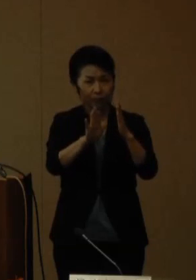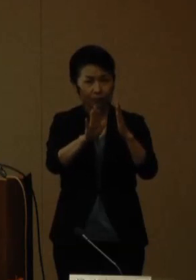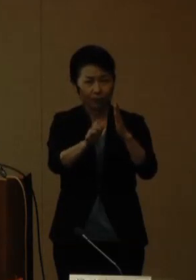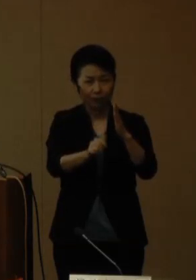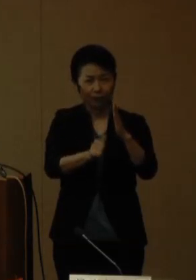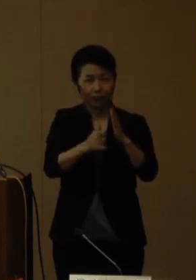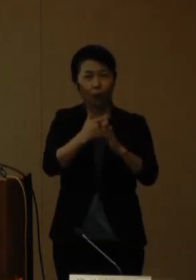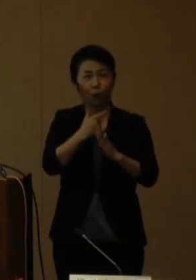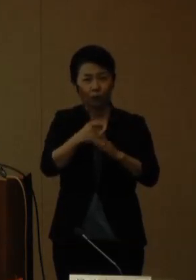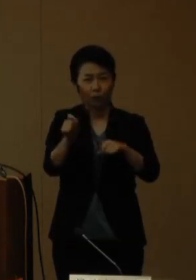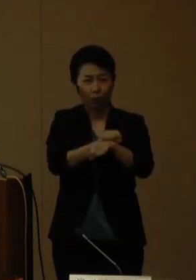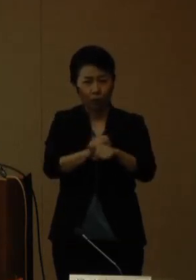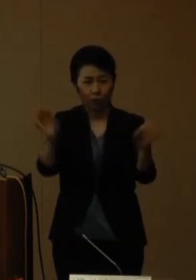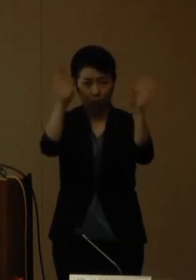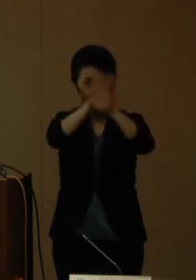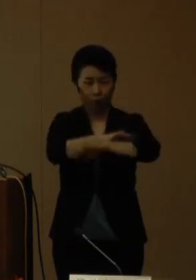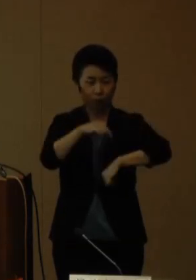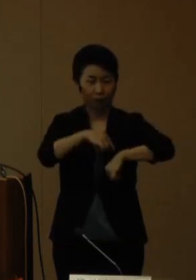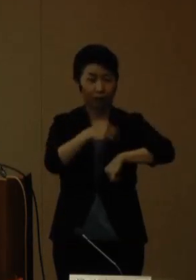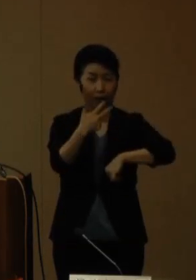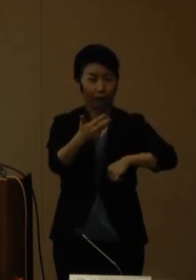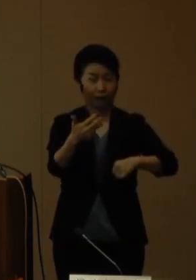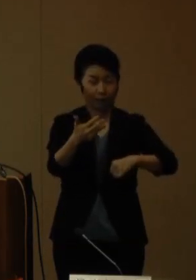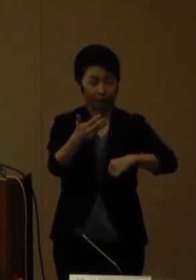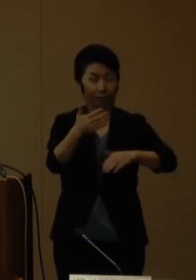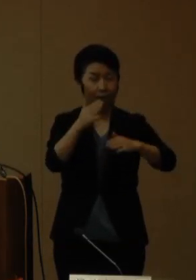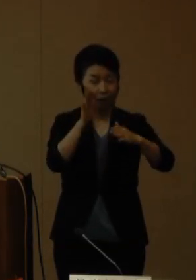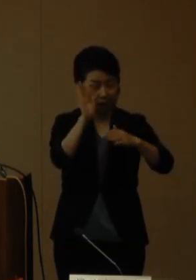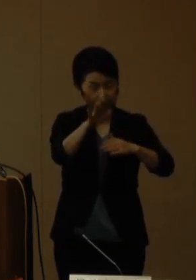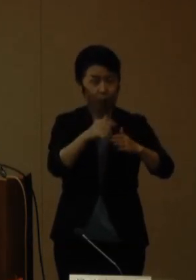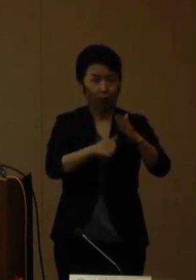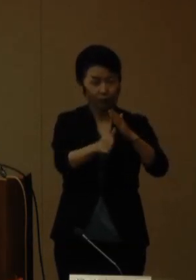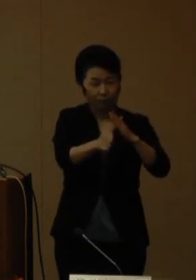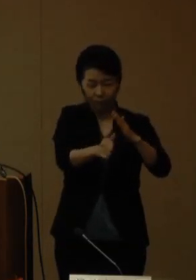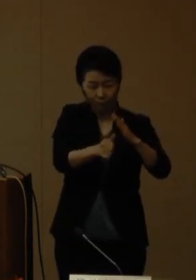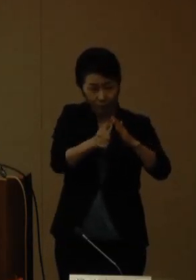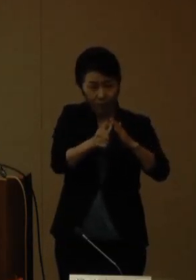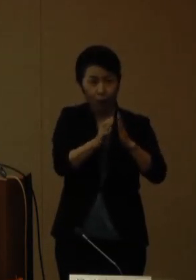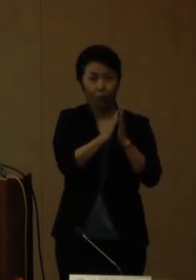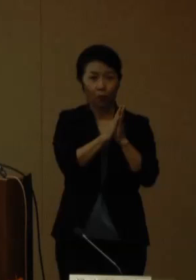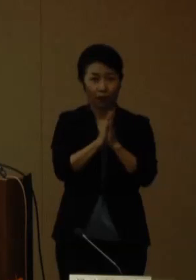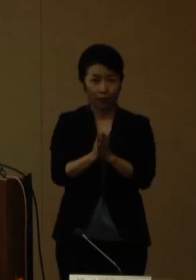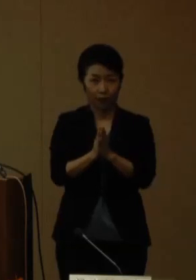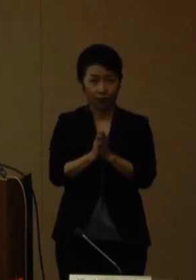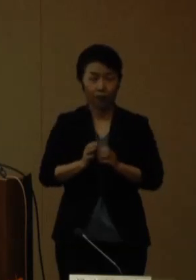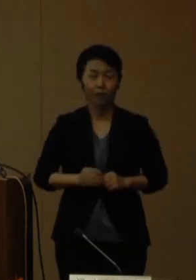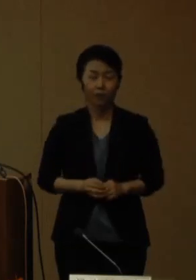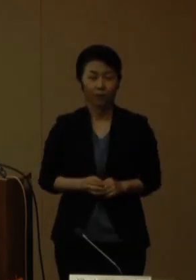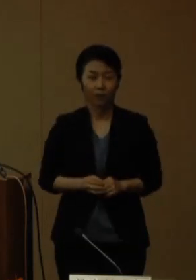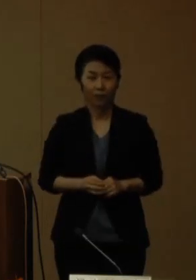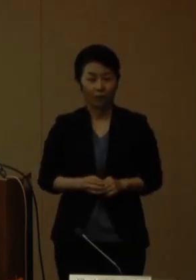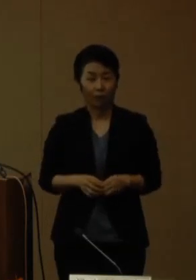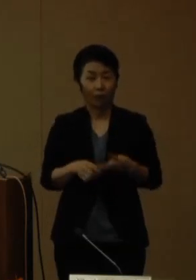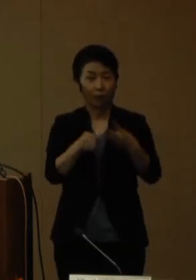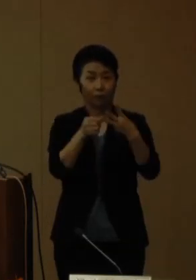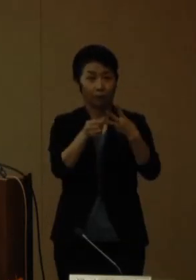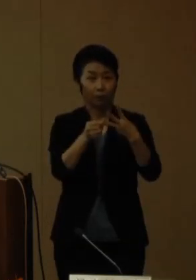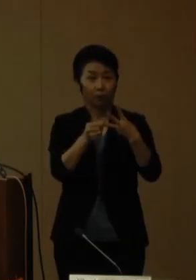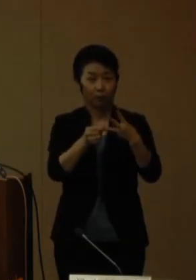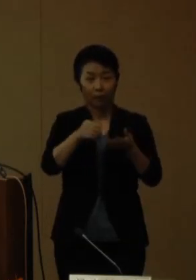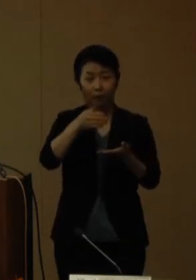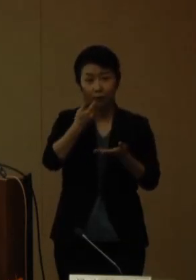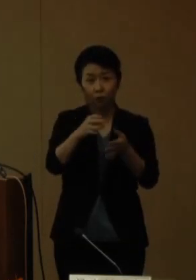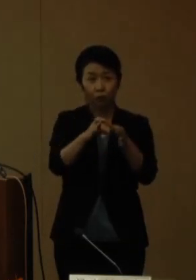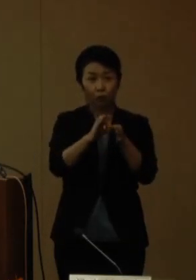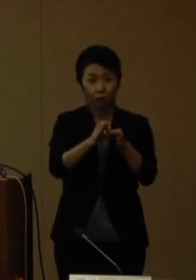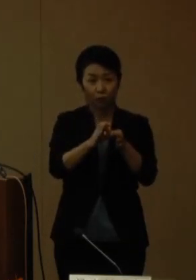20時以降の外出を自粛していただきますようお願いします。3つ目に飲食店についてです。酒類